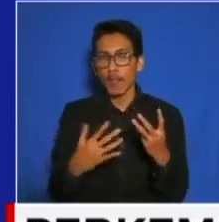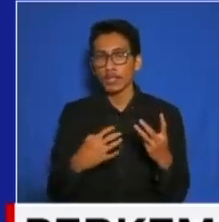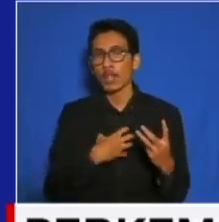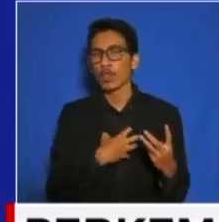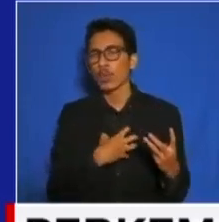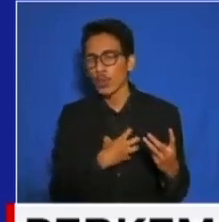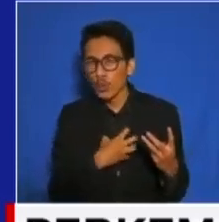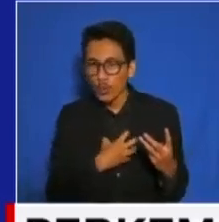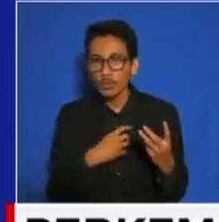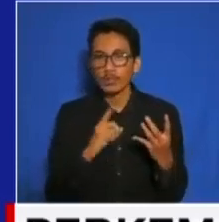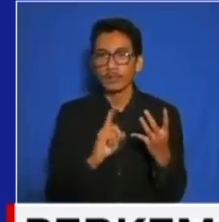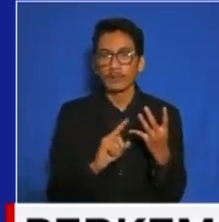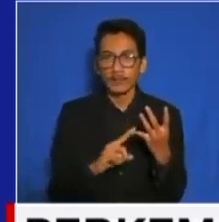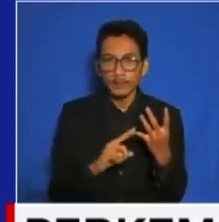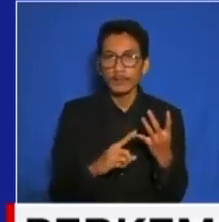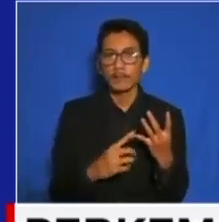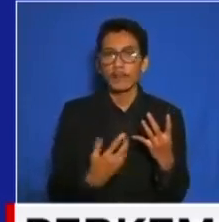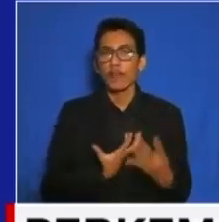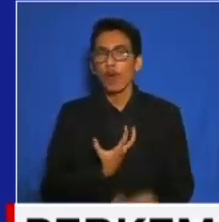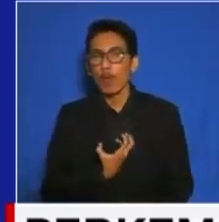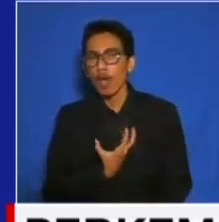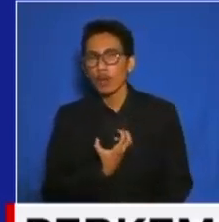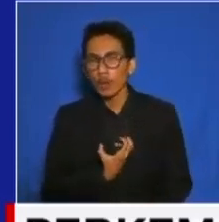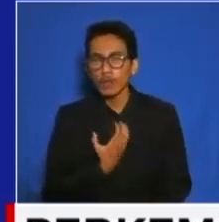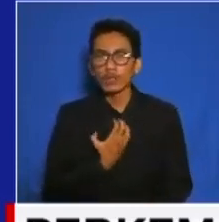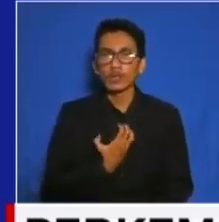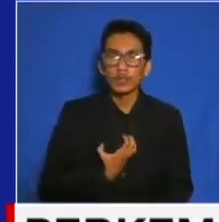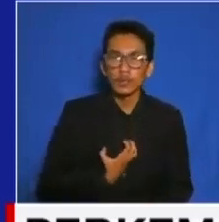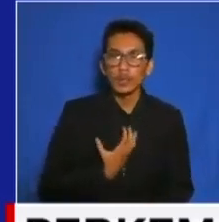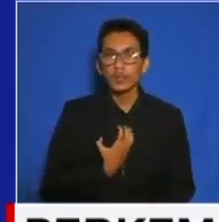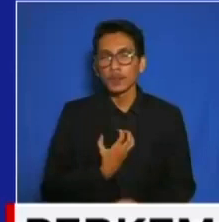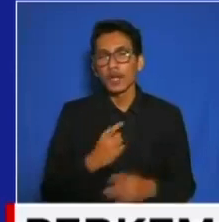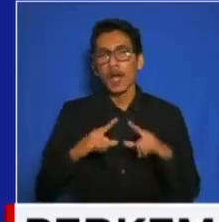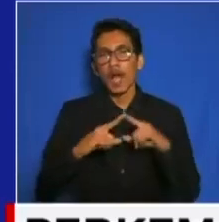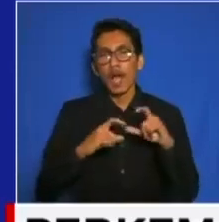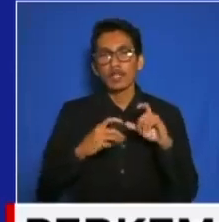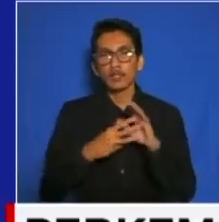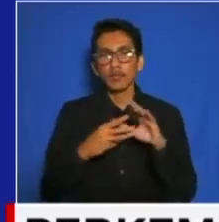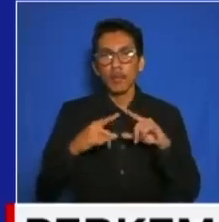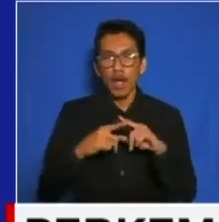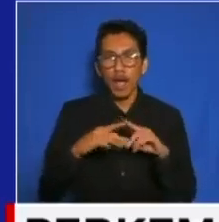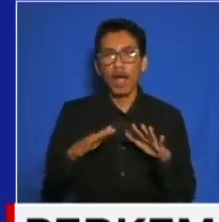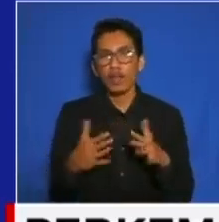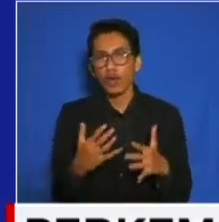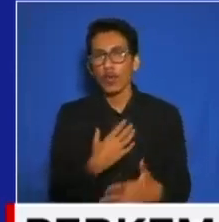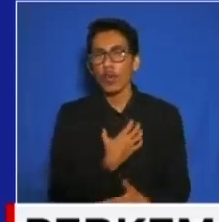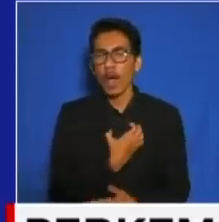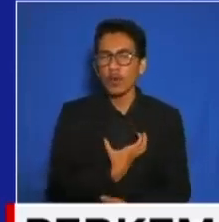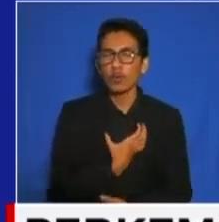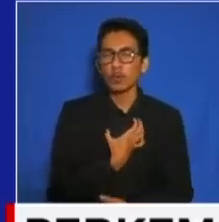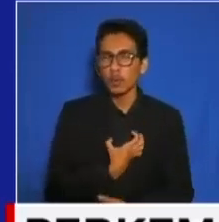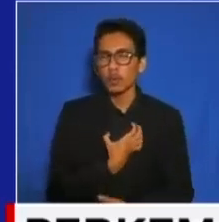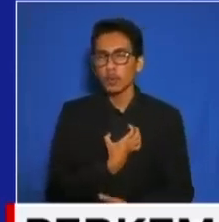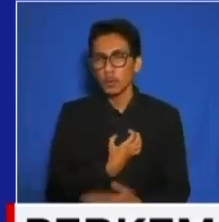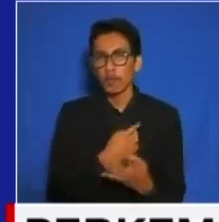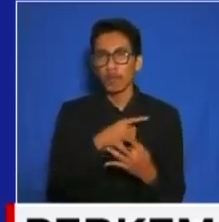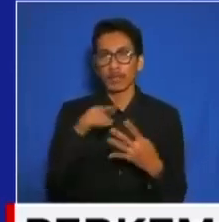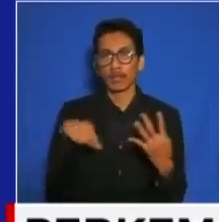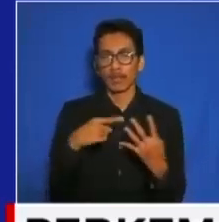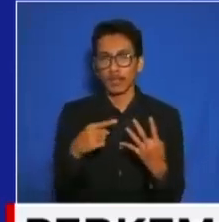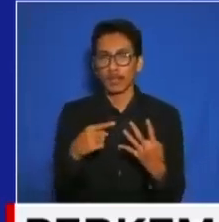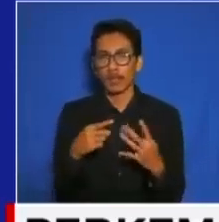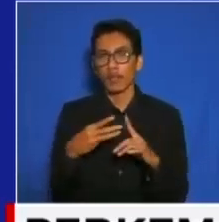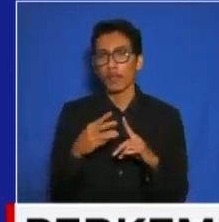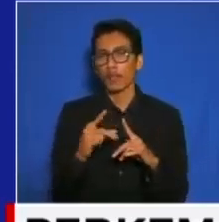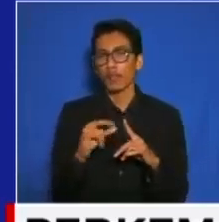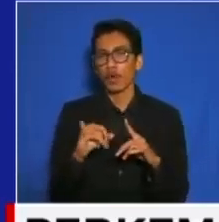Yang keempat adalah penyakit paru-paru baik asma maupun penyakit paru obstruksi menaun, semacam bronkitis